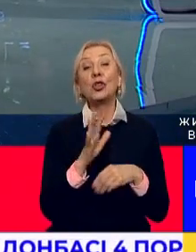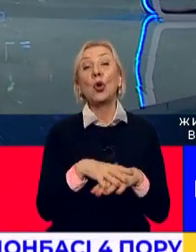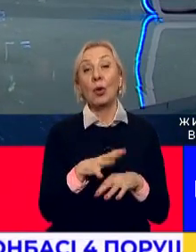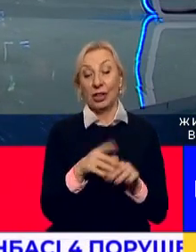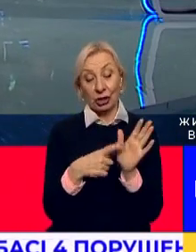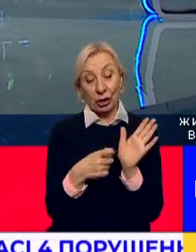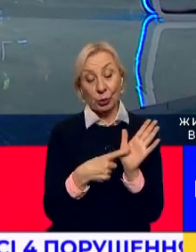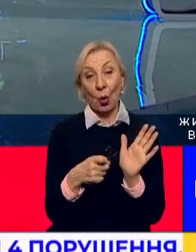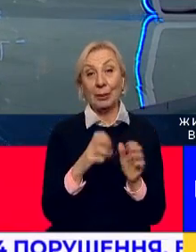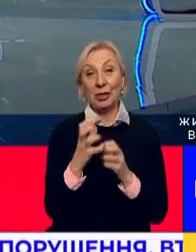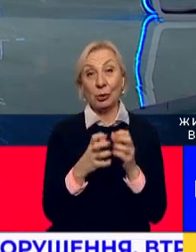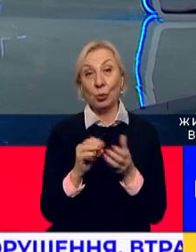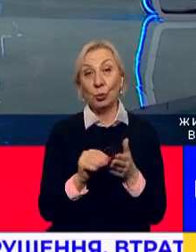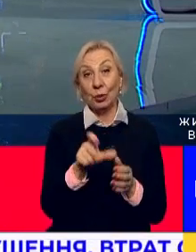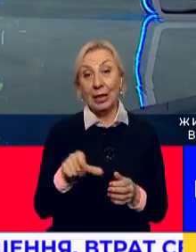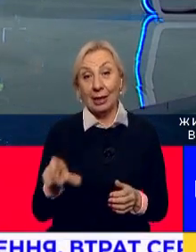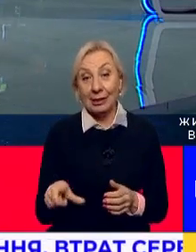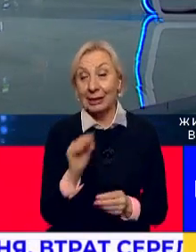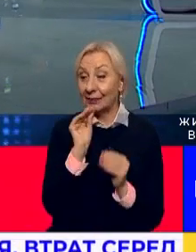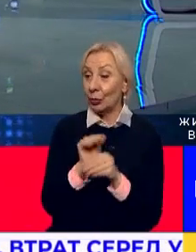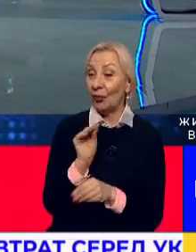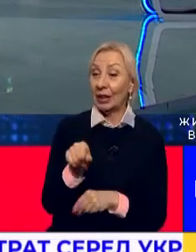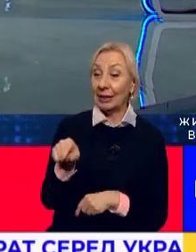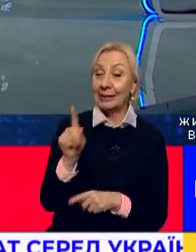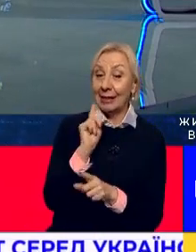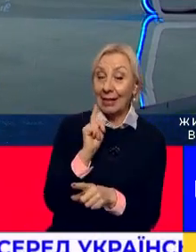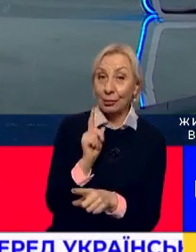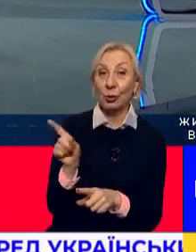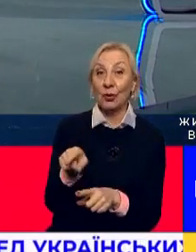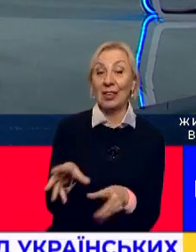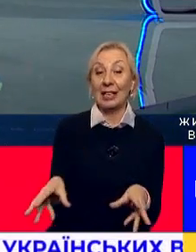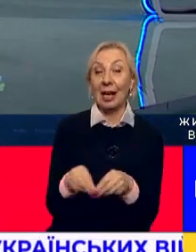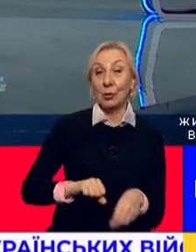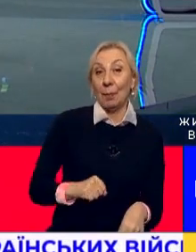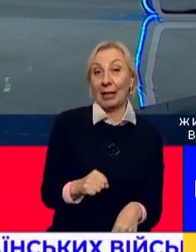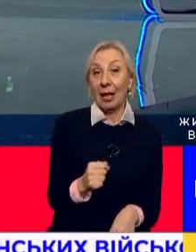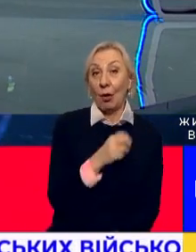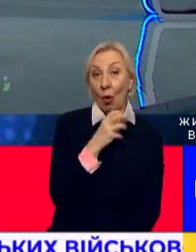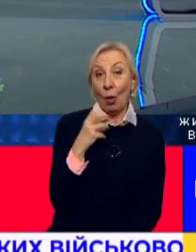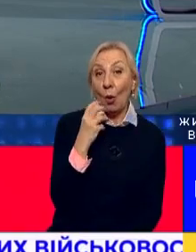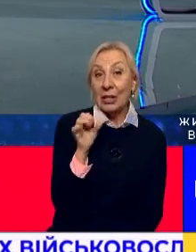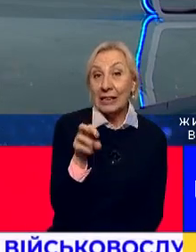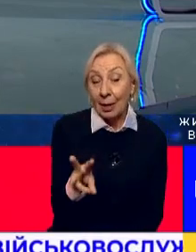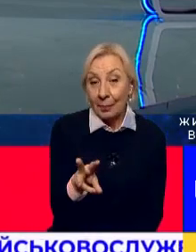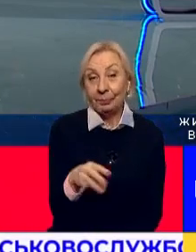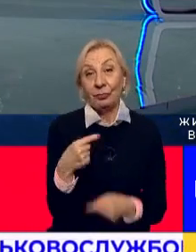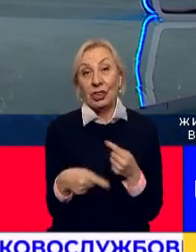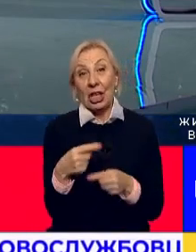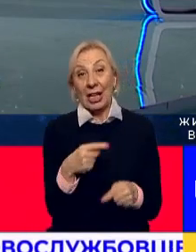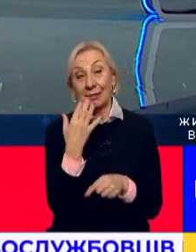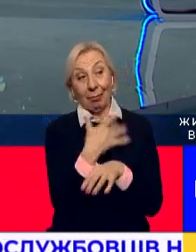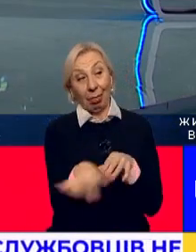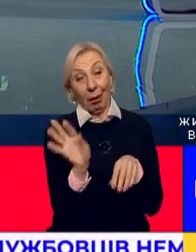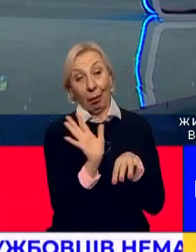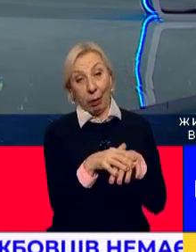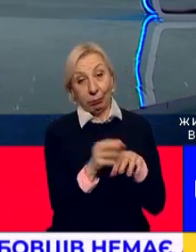міжнародних журналістів звинуватили його в тому, що він разом із своїм партнером Коломой через офшорні рахунки,